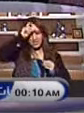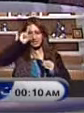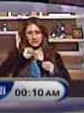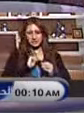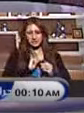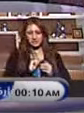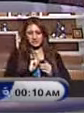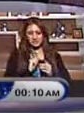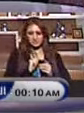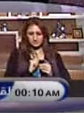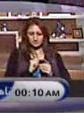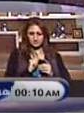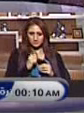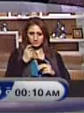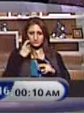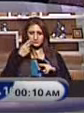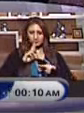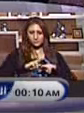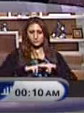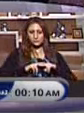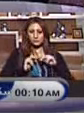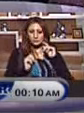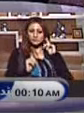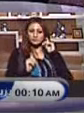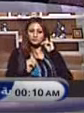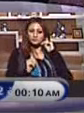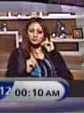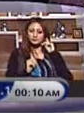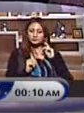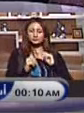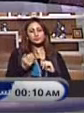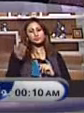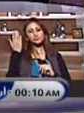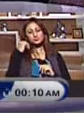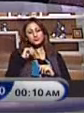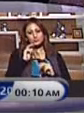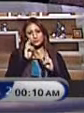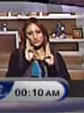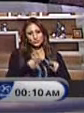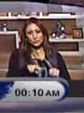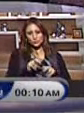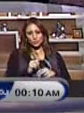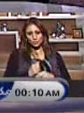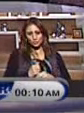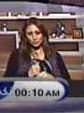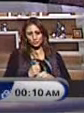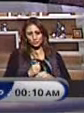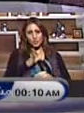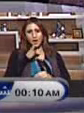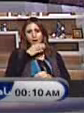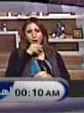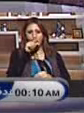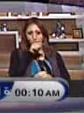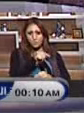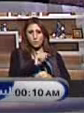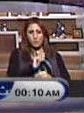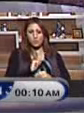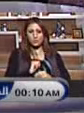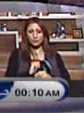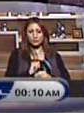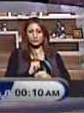يميزوا بينه وبين الحسن والحسين هم ال البيت فكان يقولوا يعني ابوك يعني دائما في